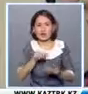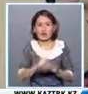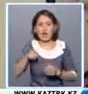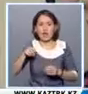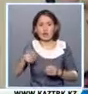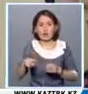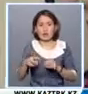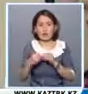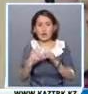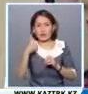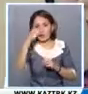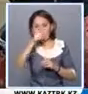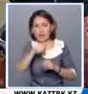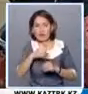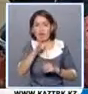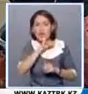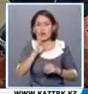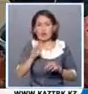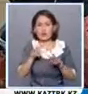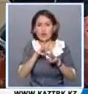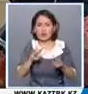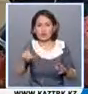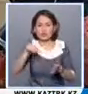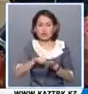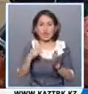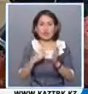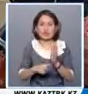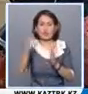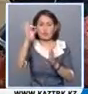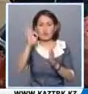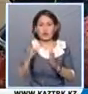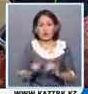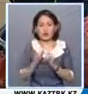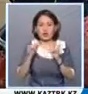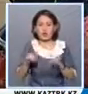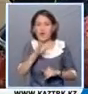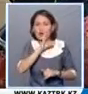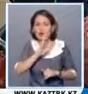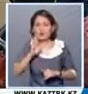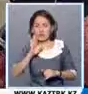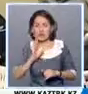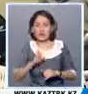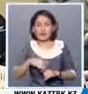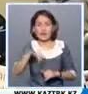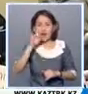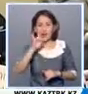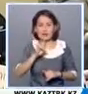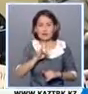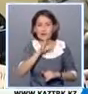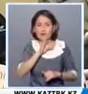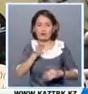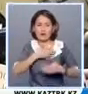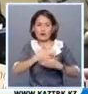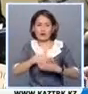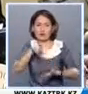дейін әйелдердің билікке араласуын 70%-ға жеткізу. Бұл болашақта қыз-келіншектердің кез келген салада еркін еңбек етуіне